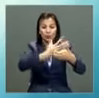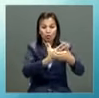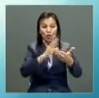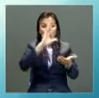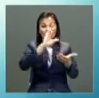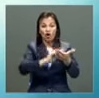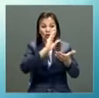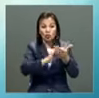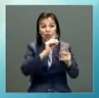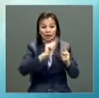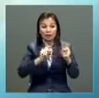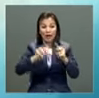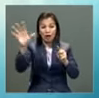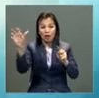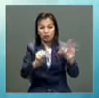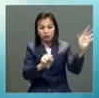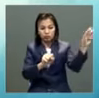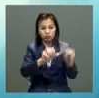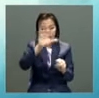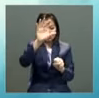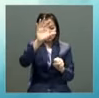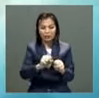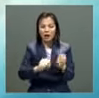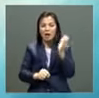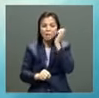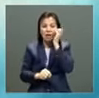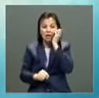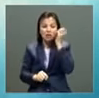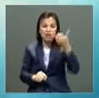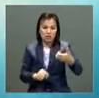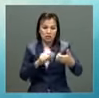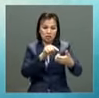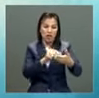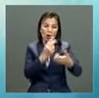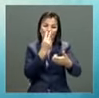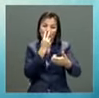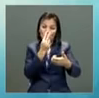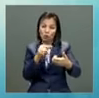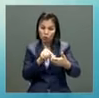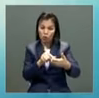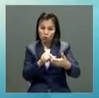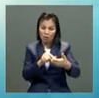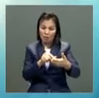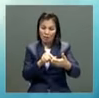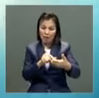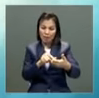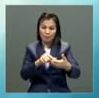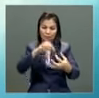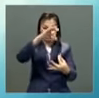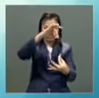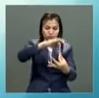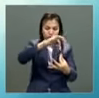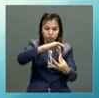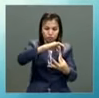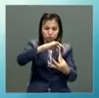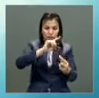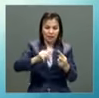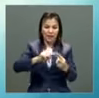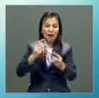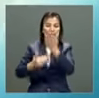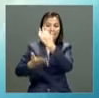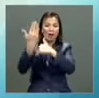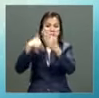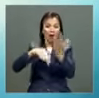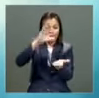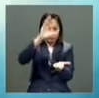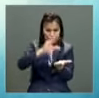ข้อมูลจากหลายแหล่งรวมถึงโลเคชันจากมือถือของคนที่เป็นประชาชนของเขาเนี่ยแล้วก็รวบรวมเป็นประวัติติดเชื้